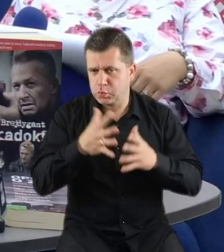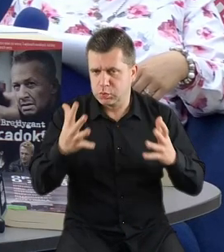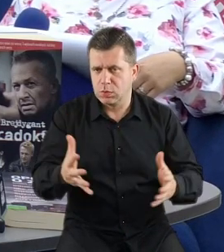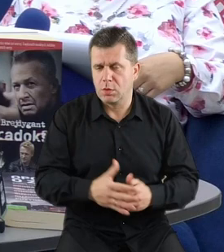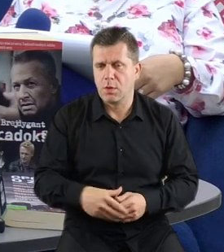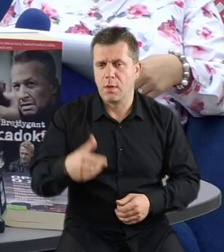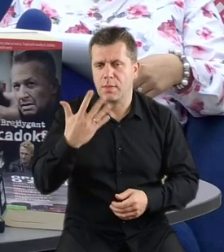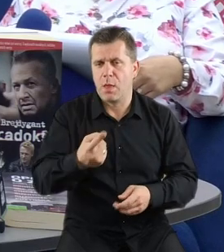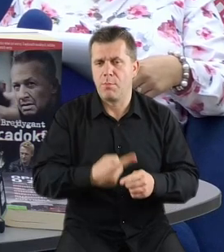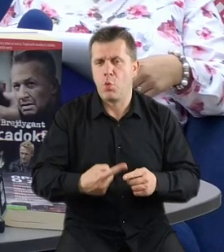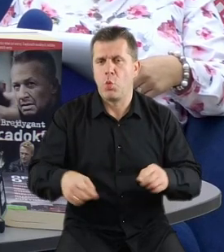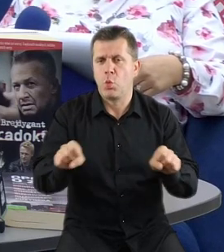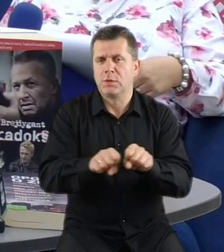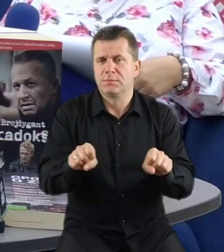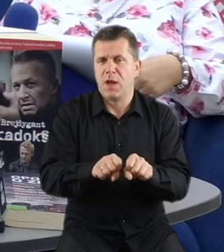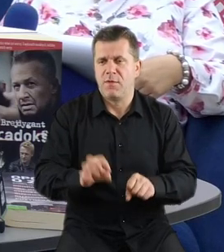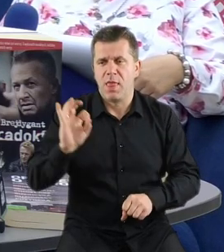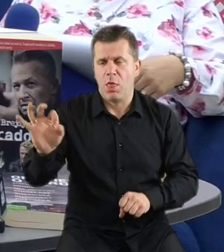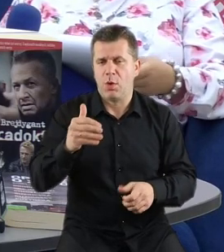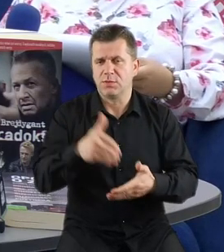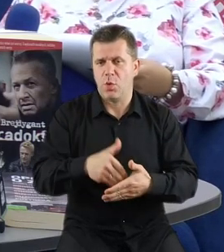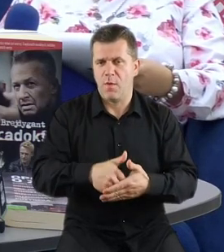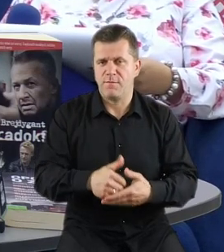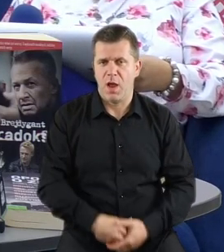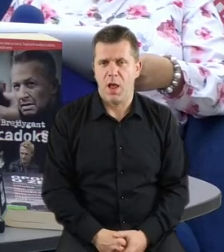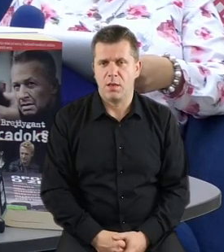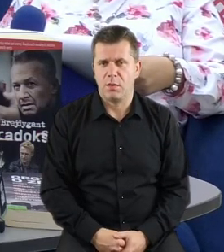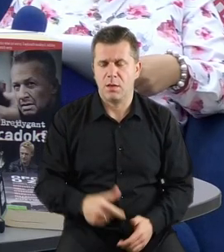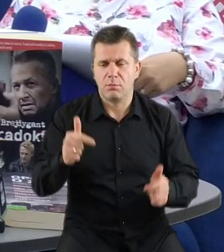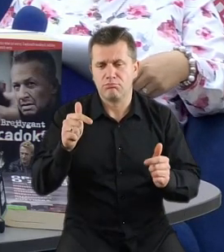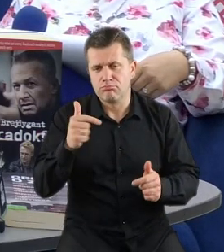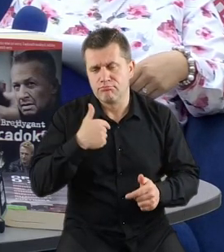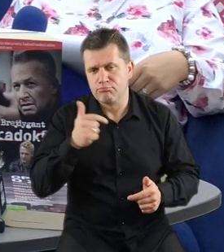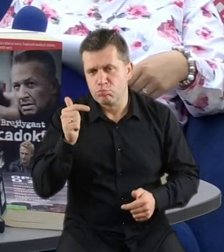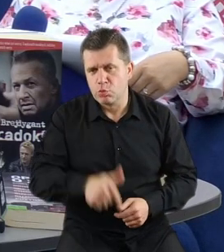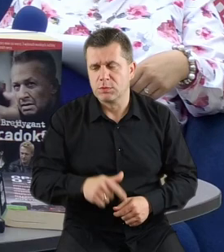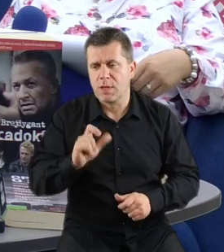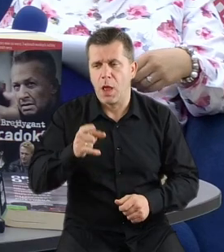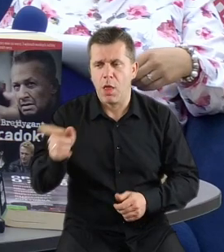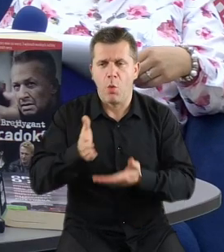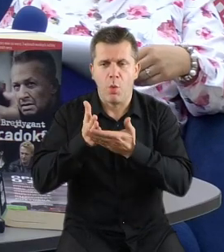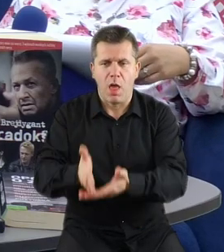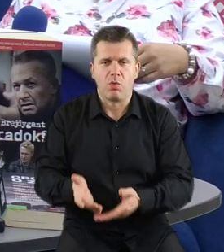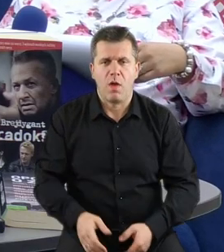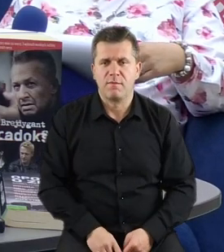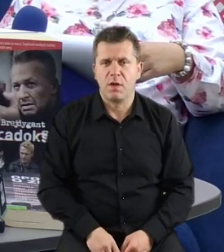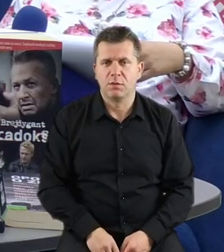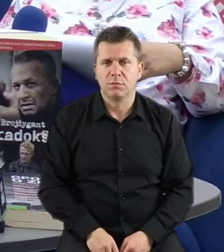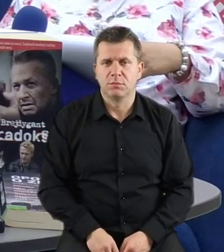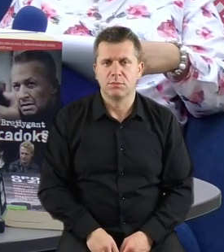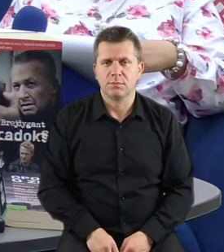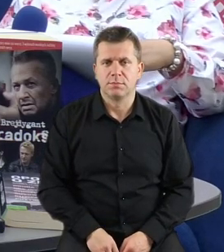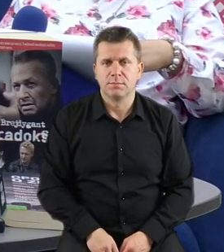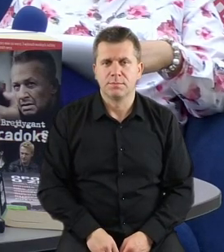co usprawiedliwiało to jego zachowanie. No, jakoś musiałem go uratować, dlatego że to dosyć